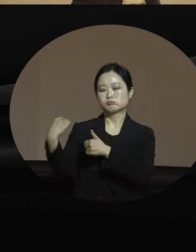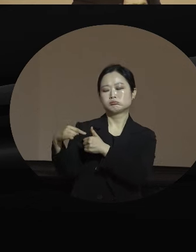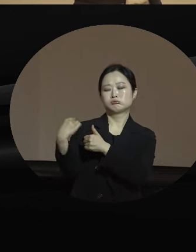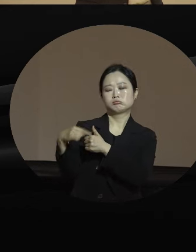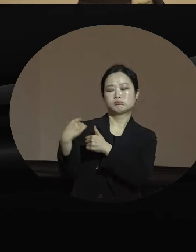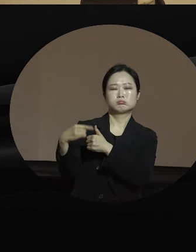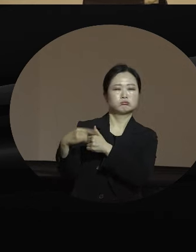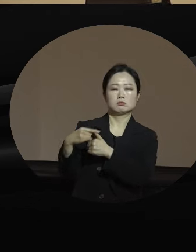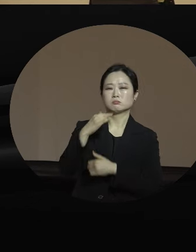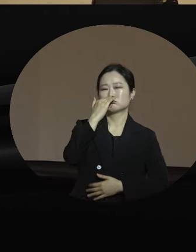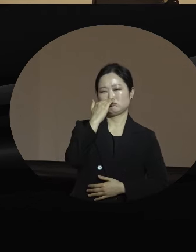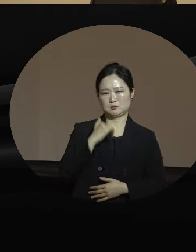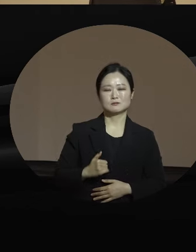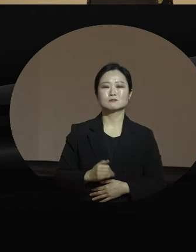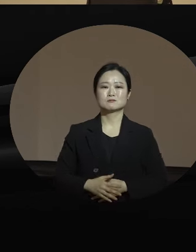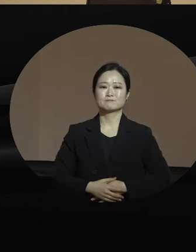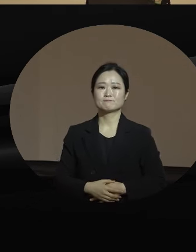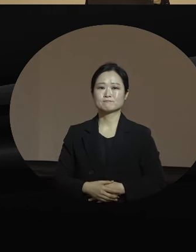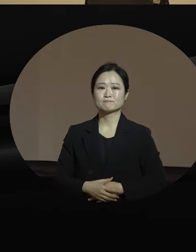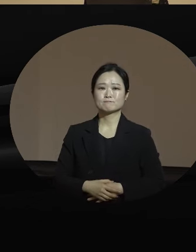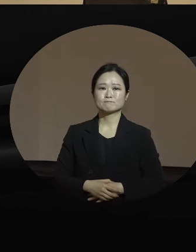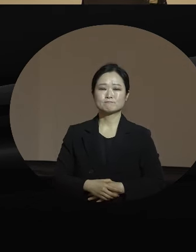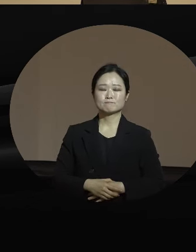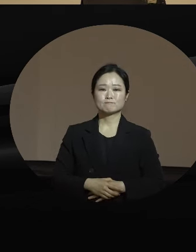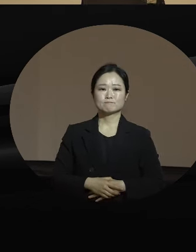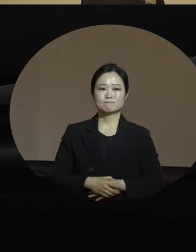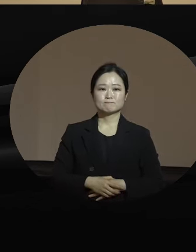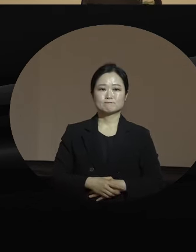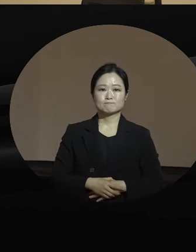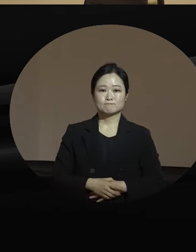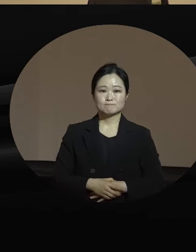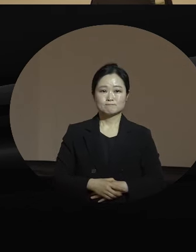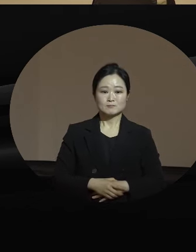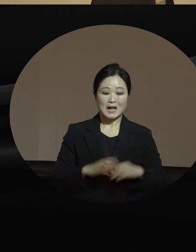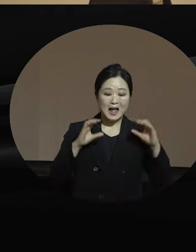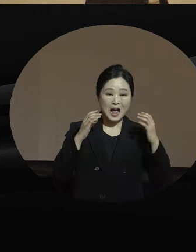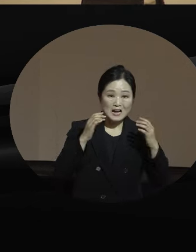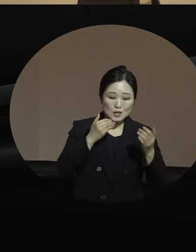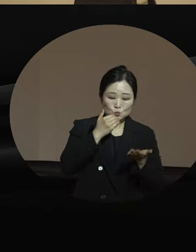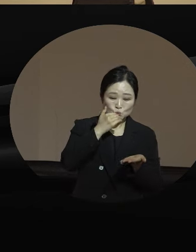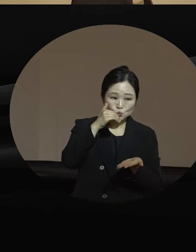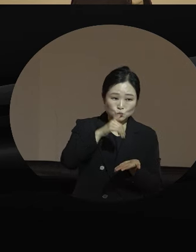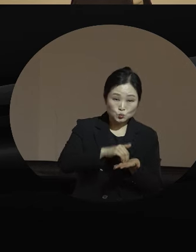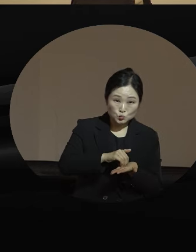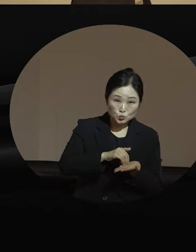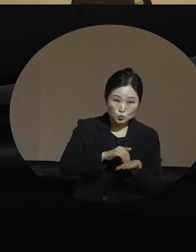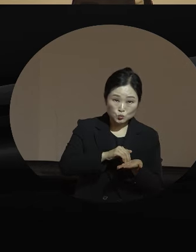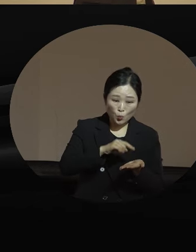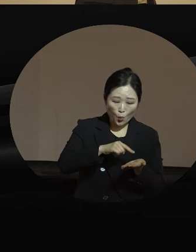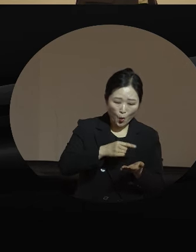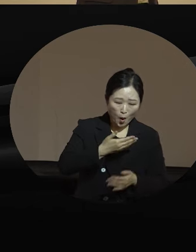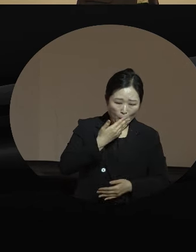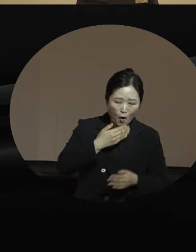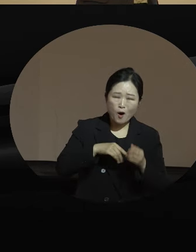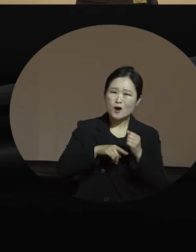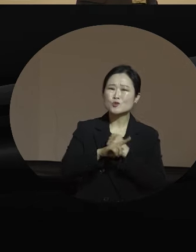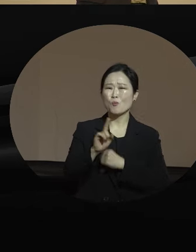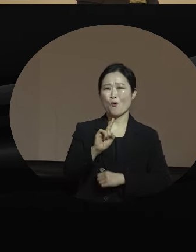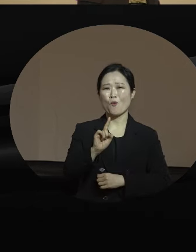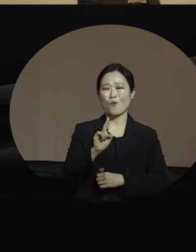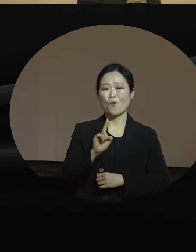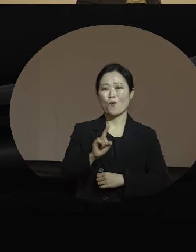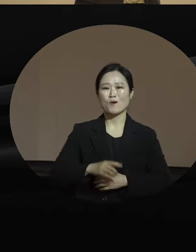거죠. 이 아이가 돌을 먹고 있어요. 돌을 먹는 이유는 무엇인가를 먹어서밖에 세상을 이해할 수가